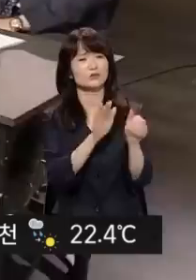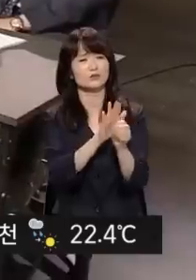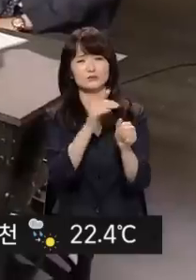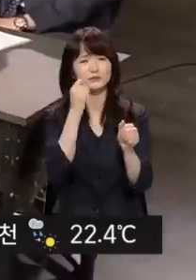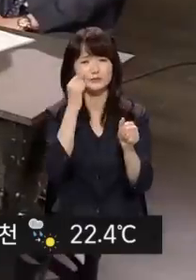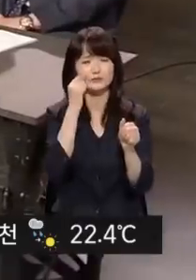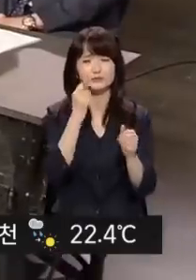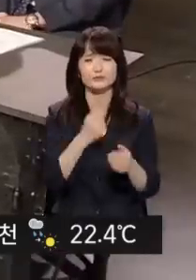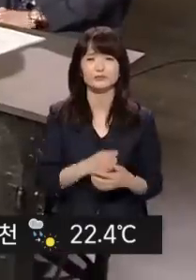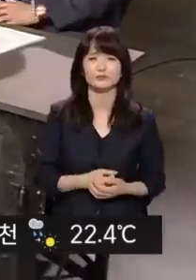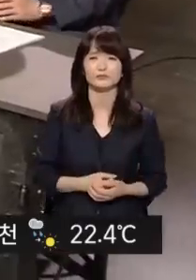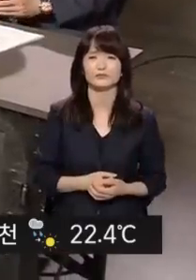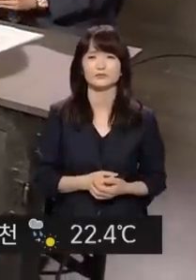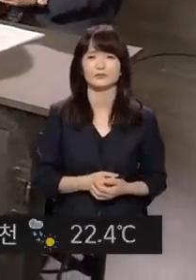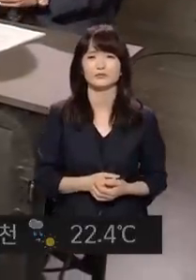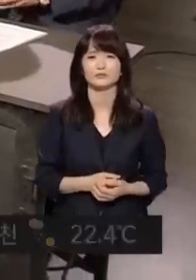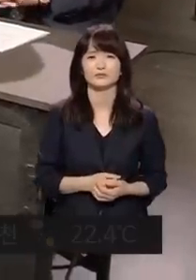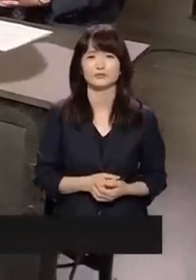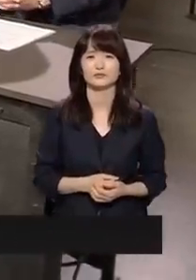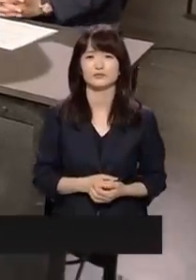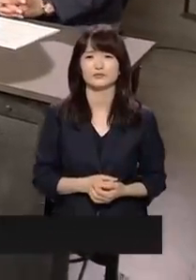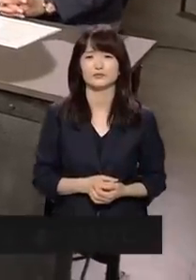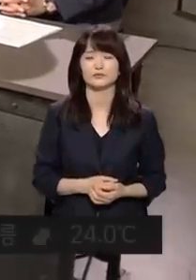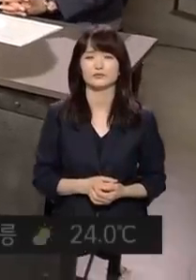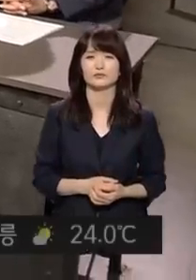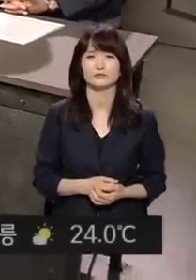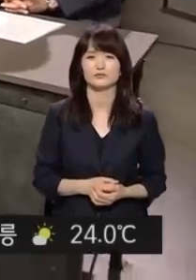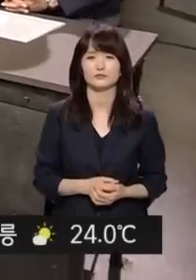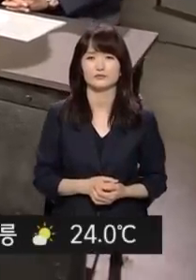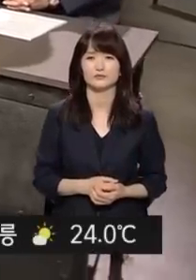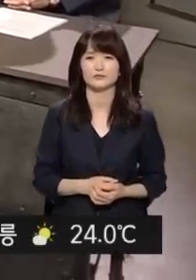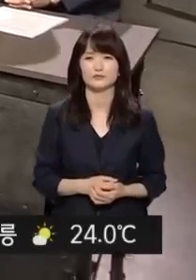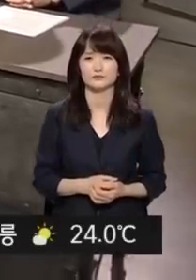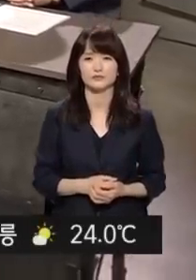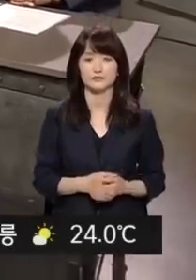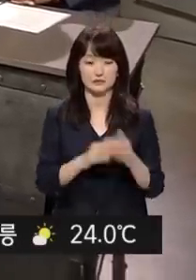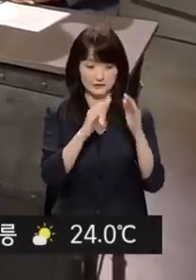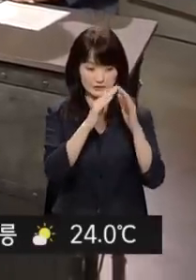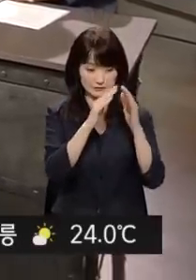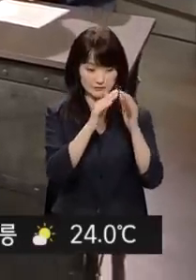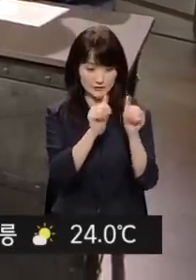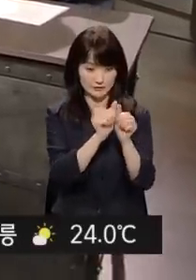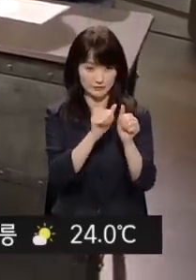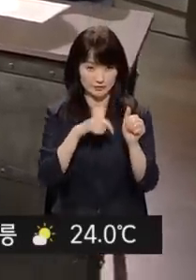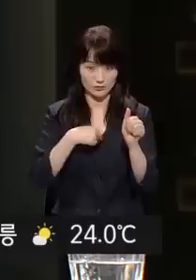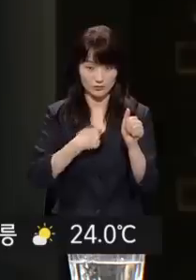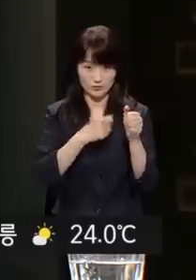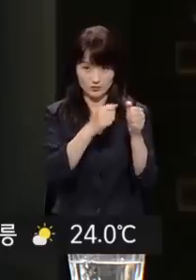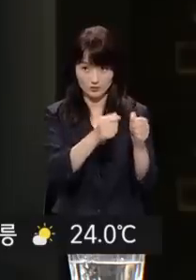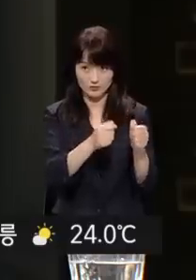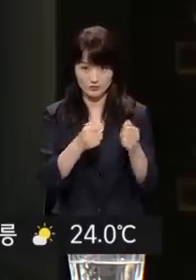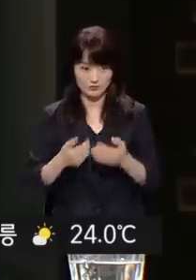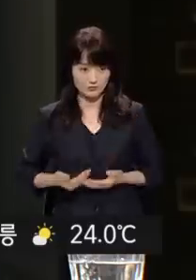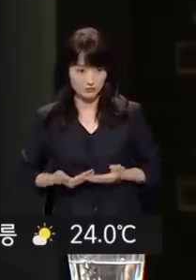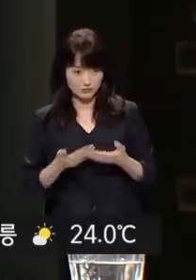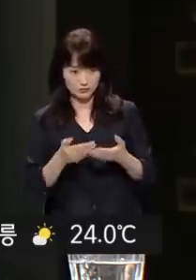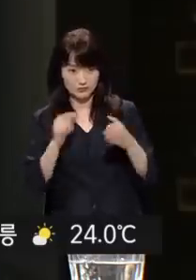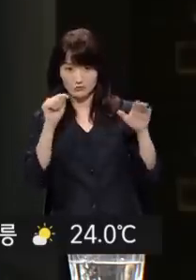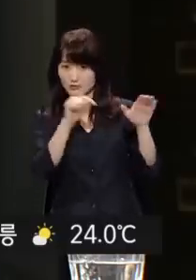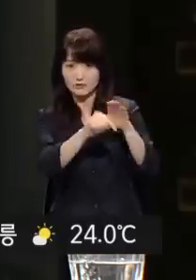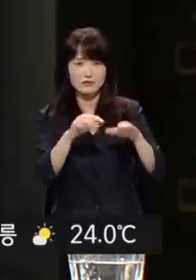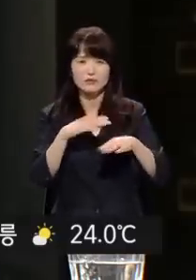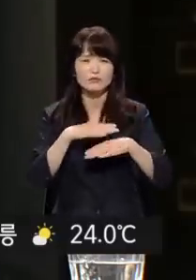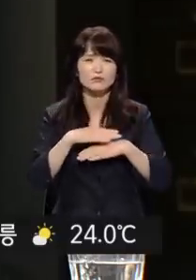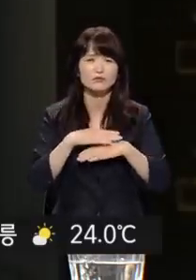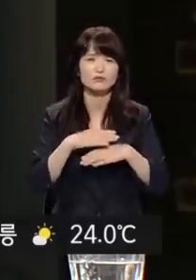자 교수님 방금 피해 여성분도 말씀하셨지만 남자 혼자 있는 그런데 봉사를 나가기 너무 무섭다